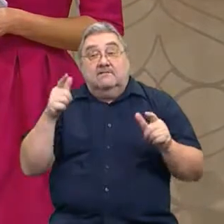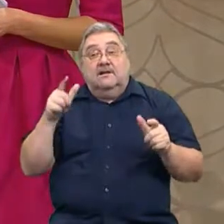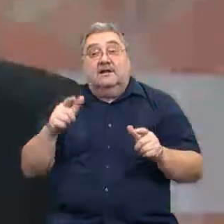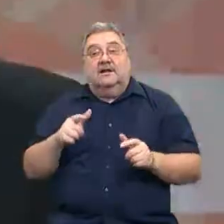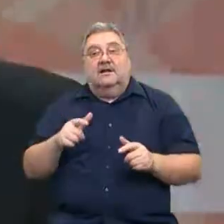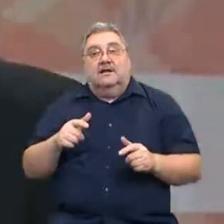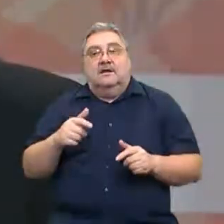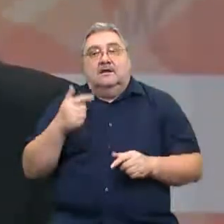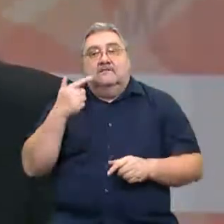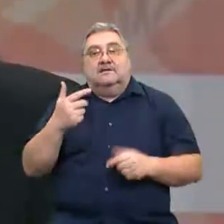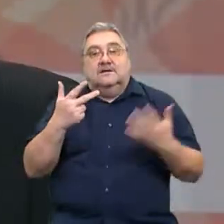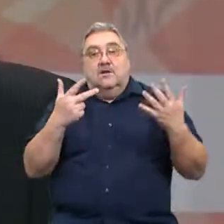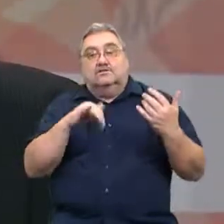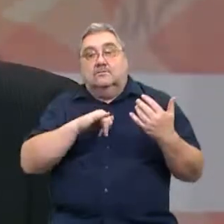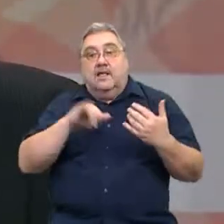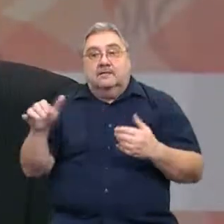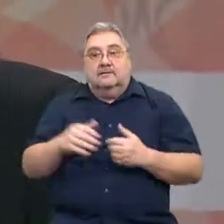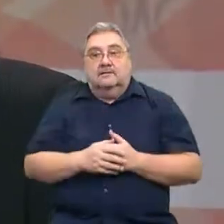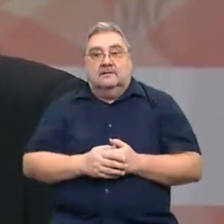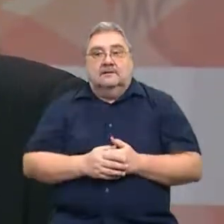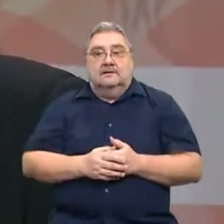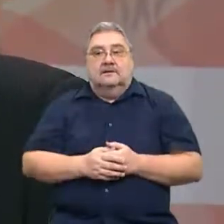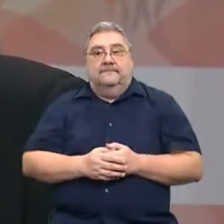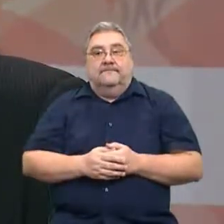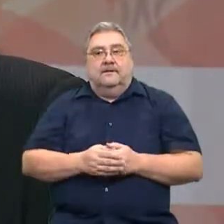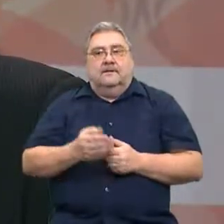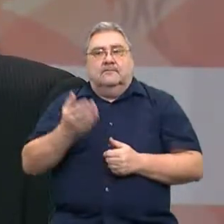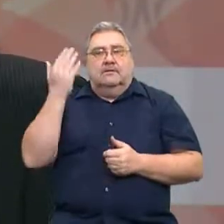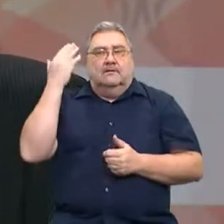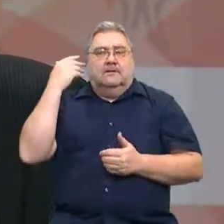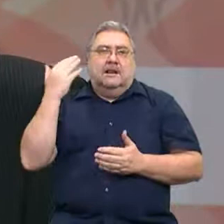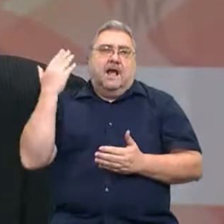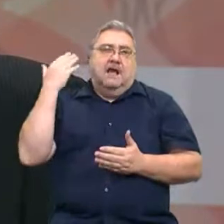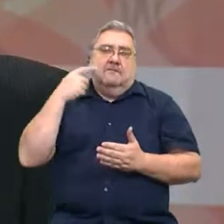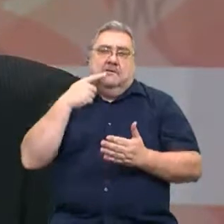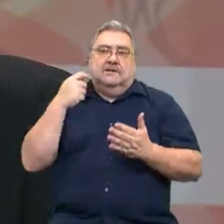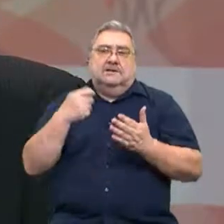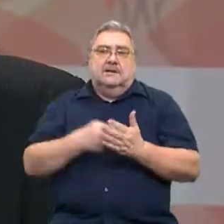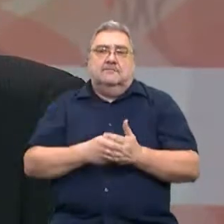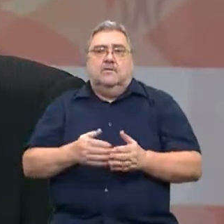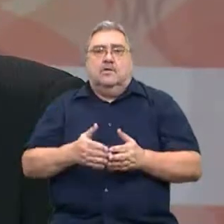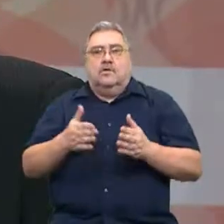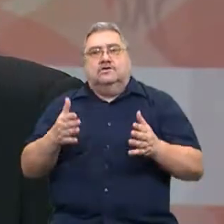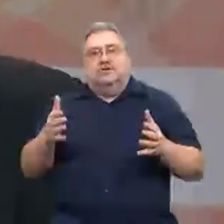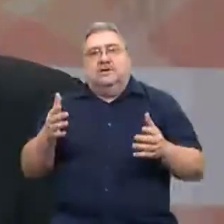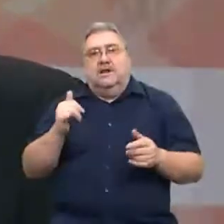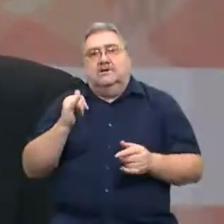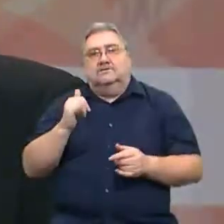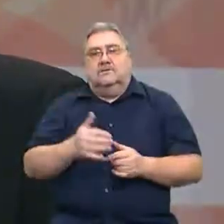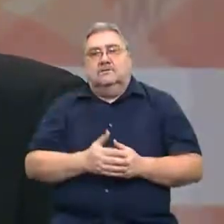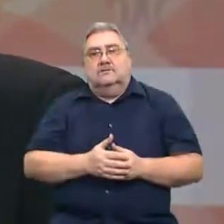tuším nějaký 28 let. Jo, byl to nějaký prototyp. Rozšířené jsou,